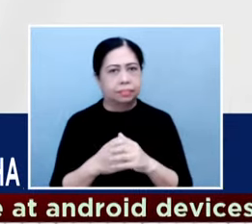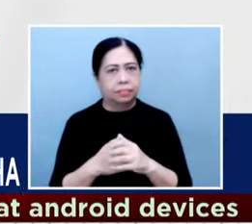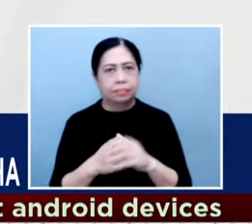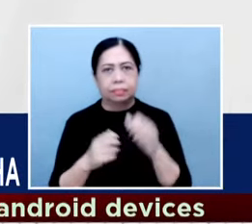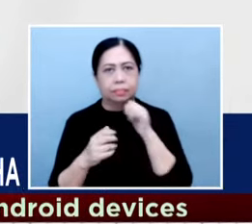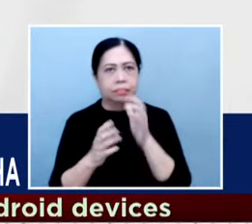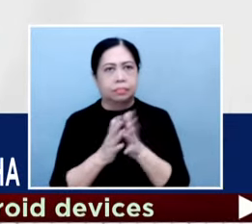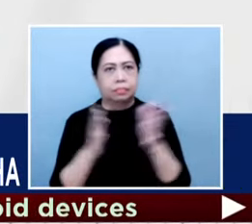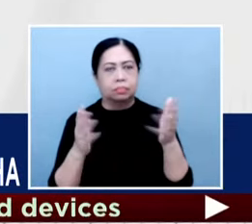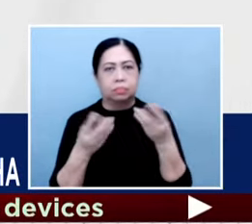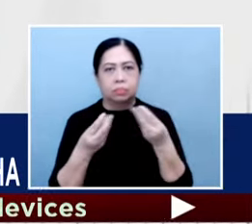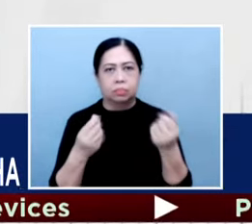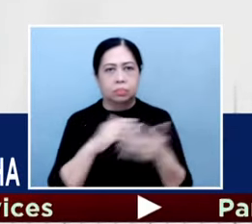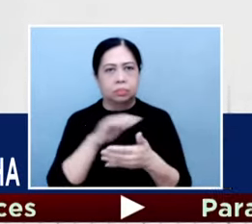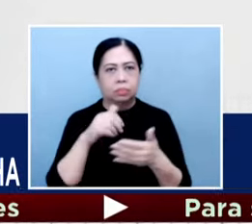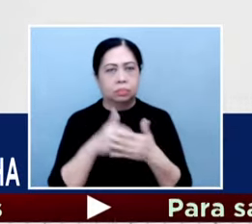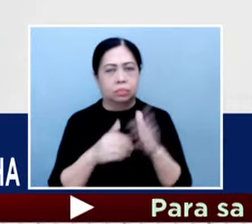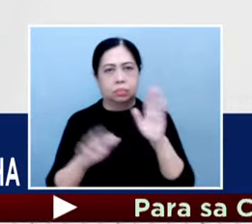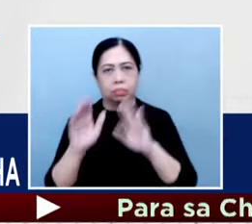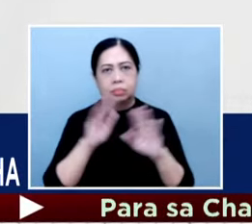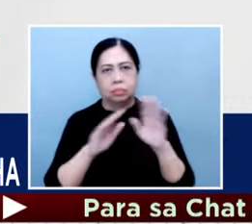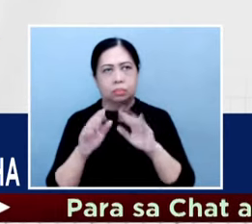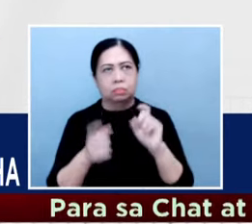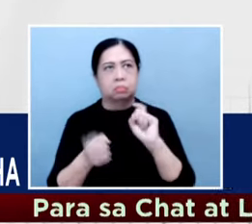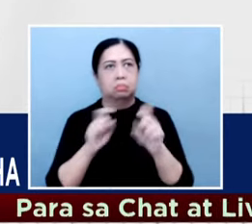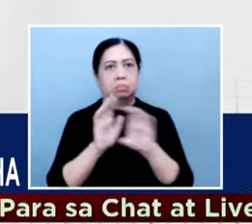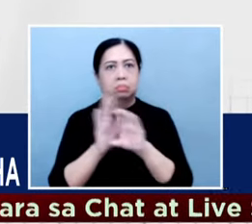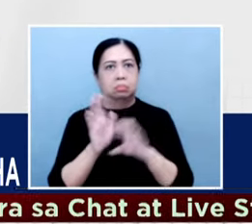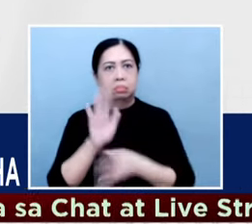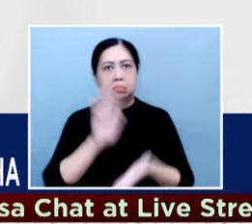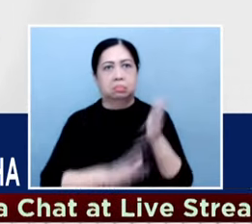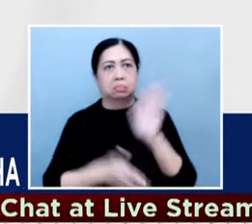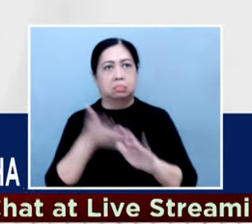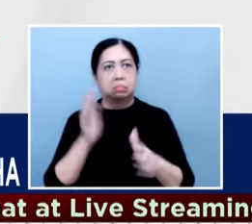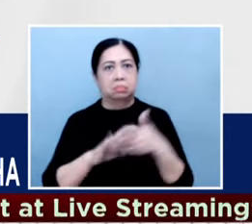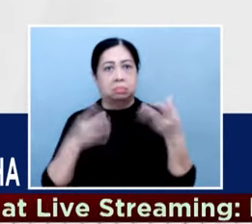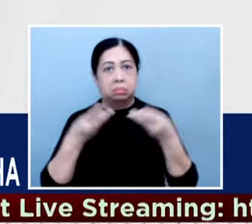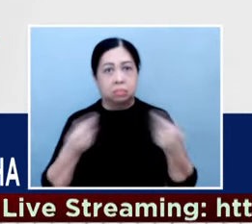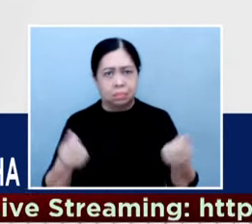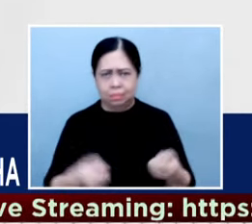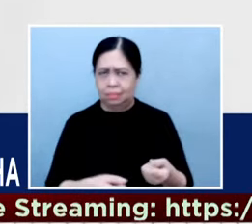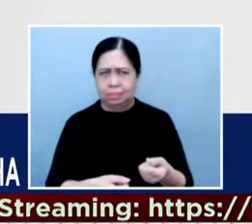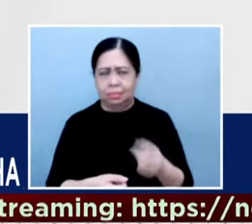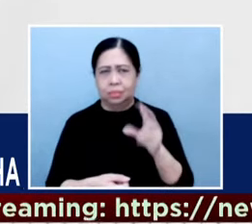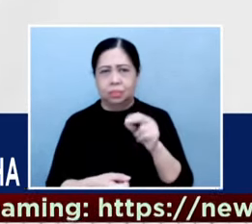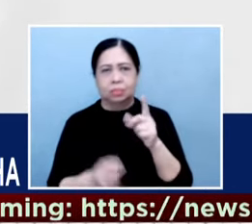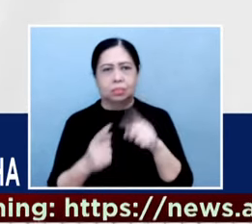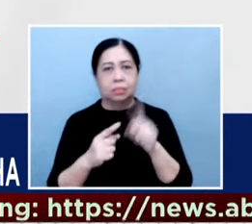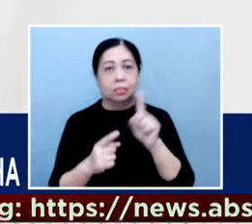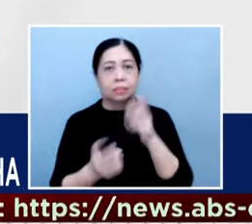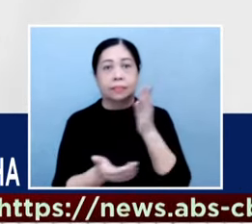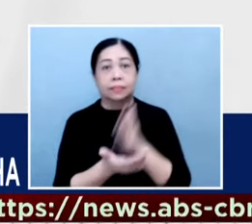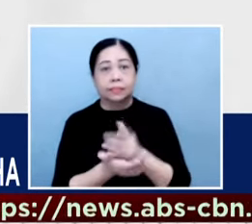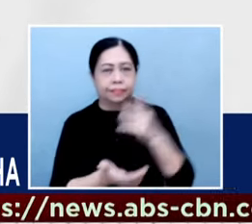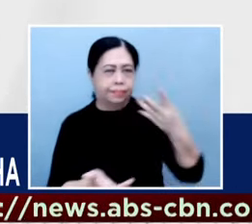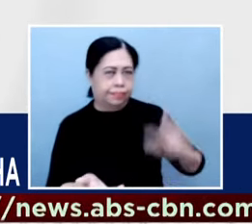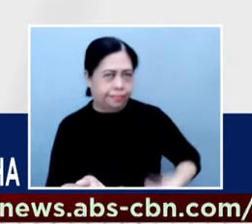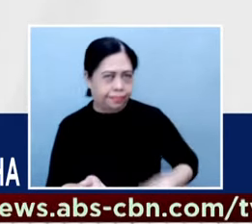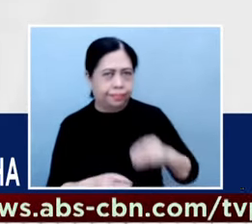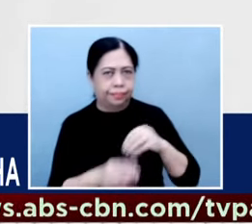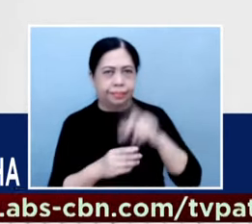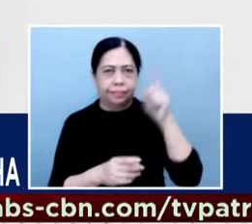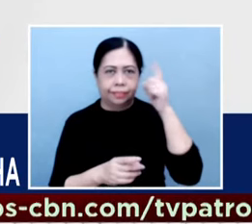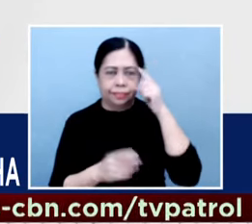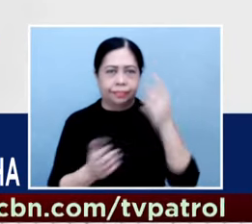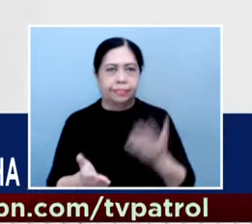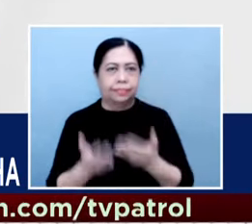pangkalahatang solusyon sa lahat ng problema ng bansa ang charter change. Anila, ang kailangan ay sugpuin ang katiwalian sa gobyerno at isulong